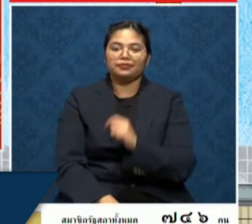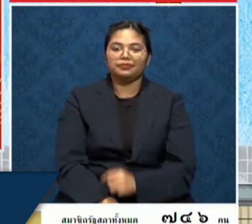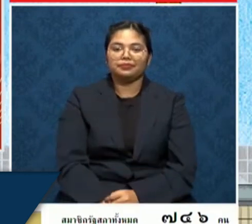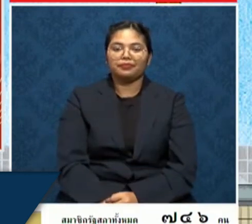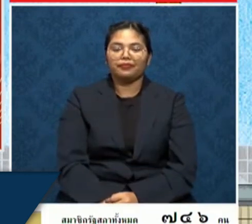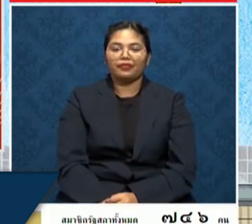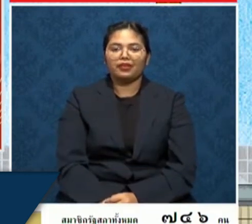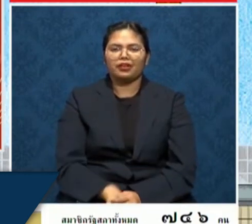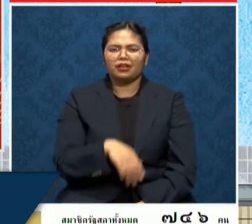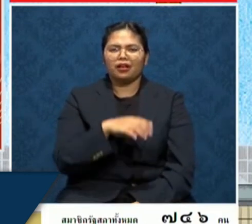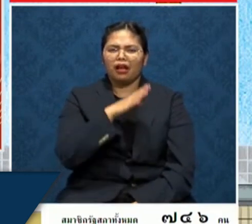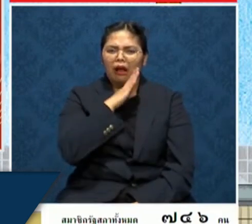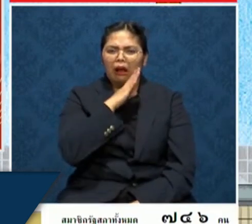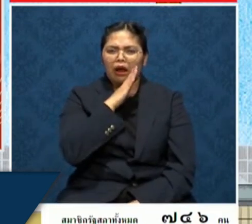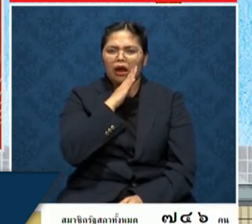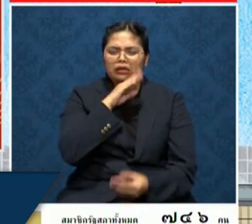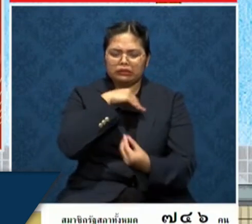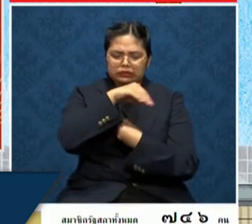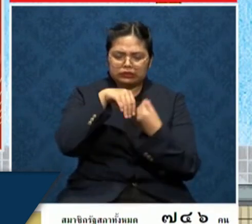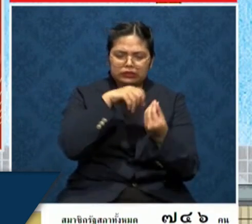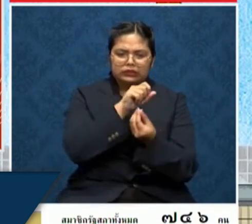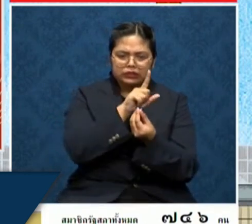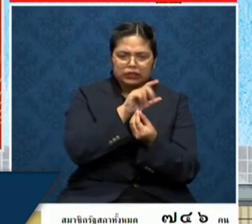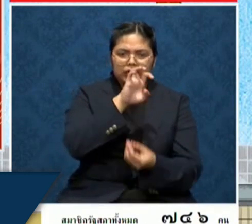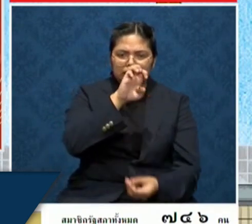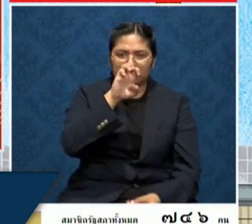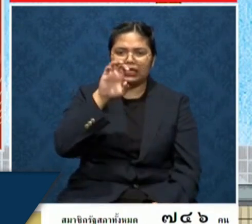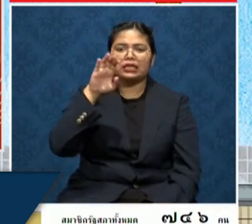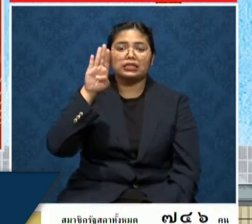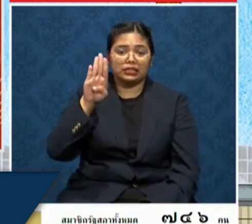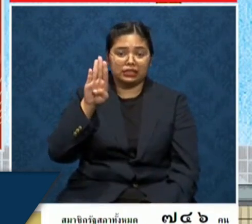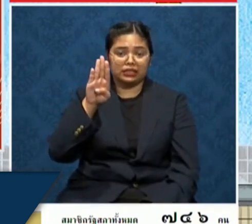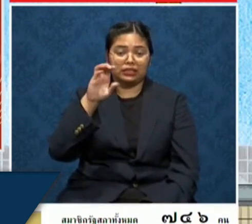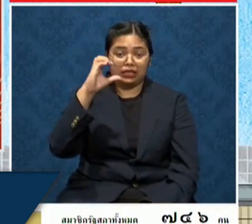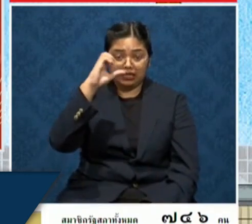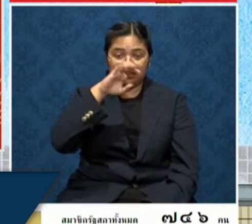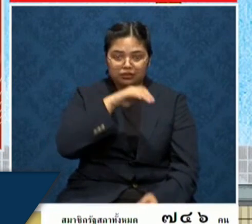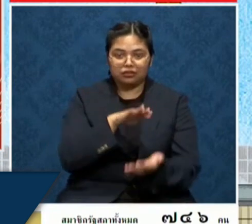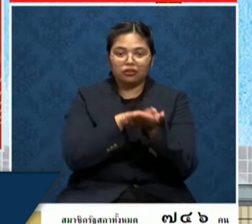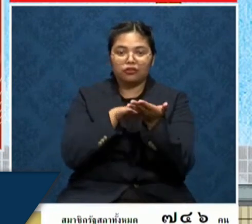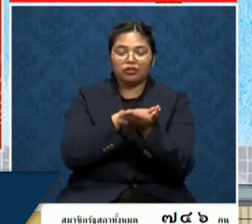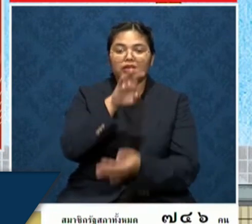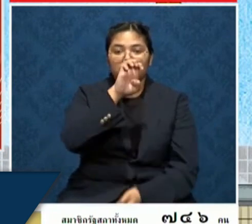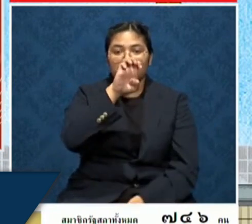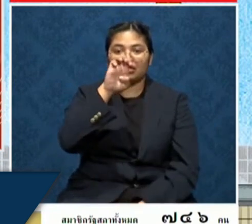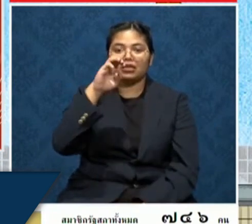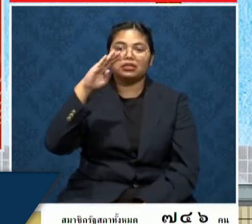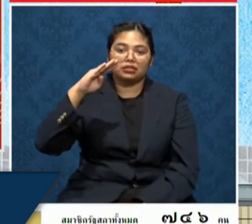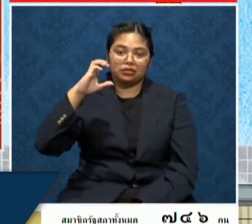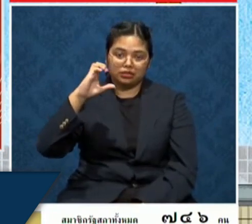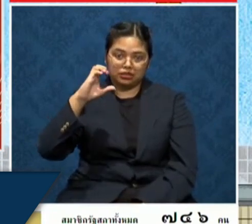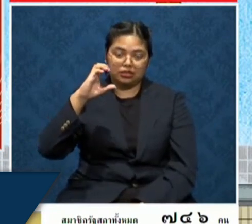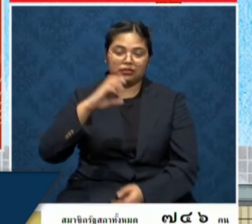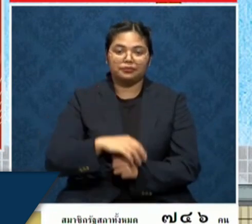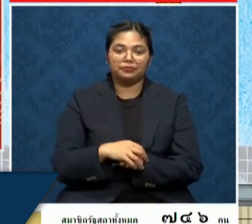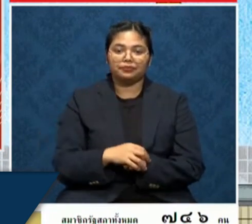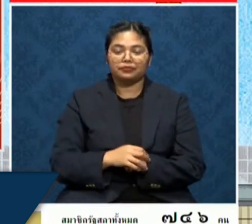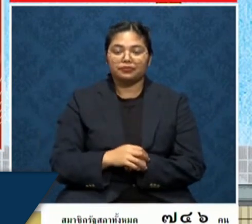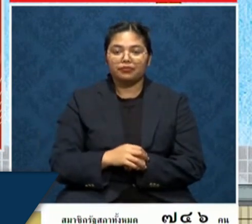1.02% หากเจาะไปดูที่แต่ละเขตเศรษฐกิจเช่น EEC ตอนเริ่มโครงการตั้งเป้าจะทำให้โ